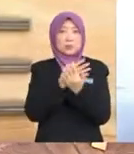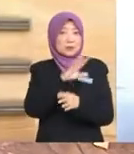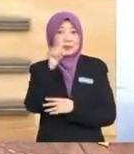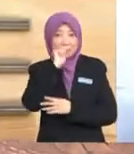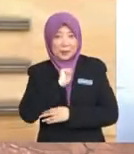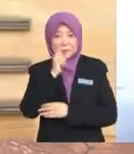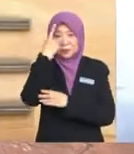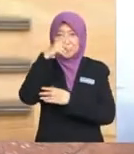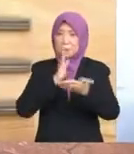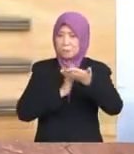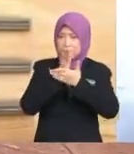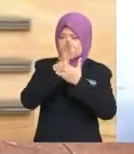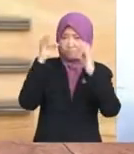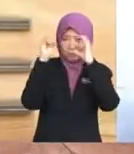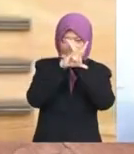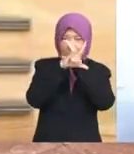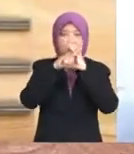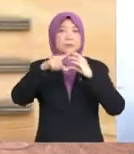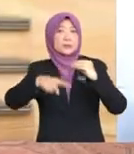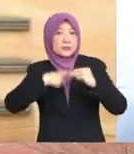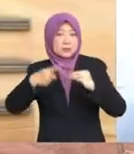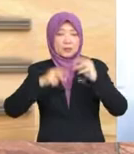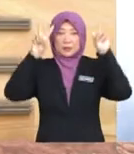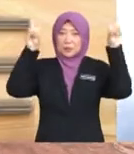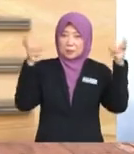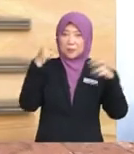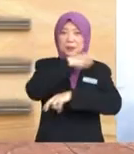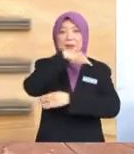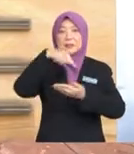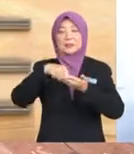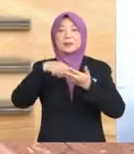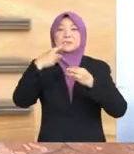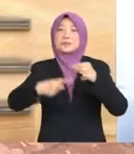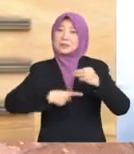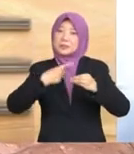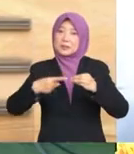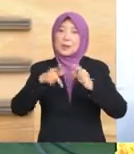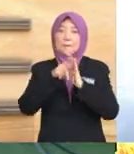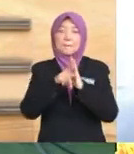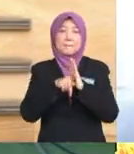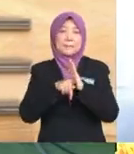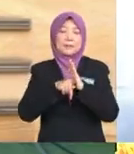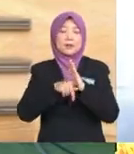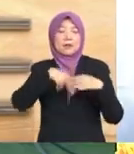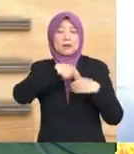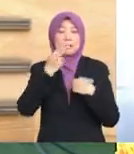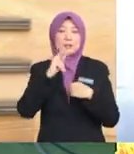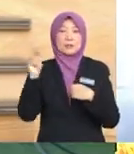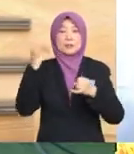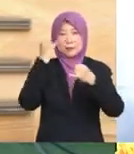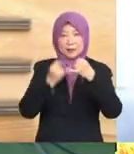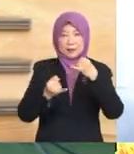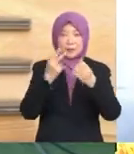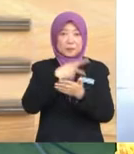untuk kita meneroka tentang topik hari ini berkenaan dengan penghasilan akhir kek